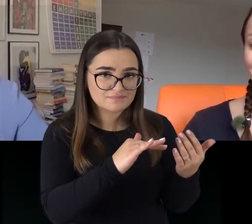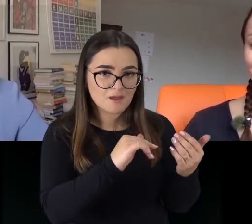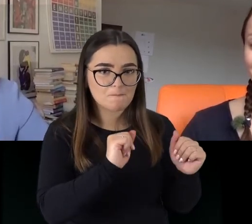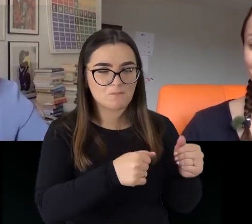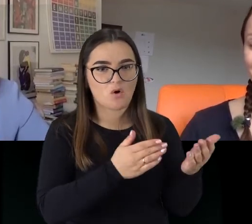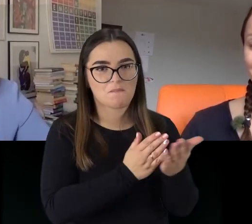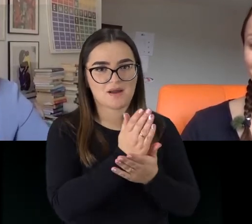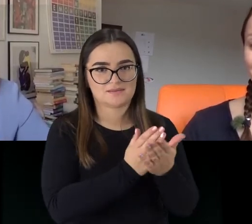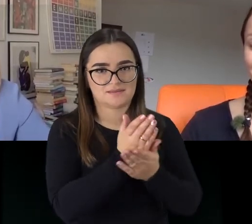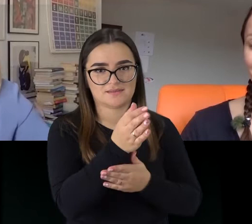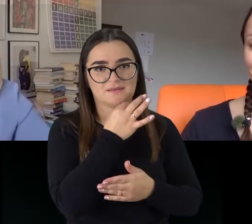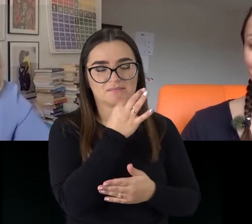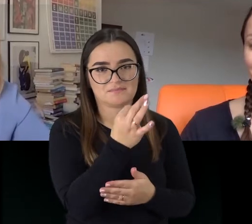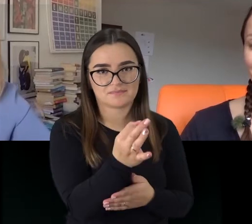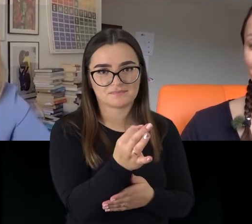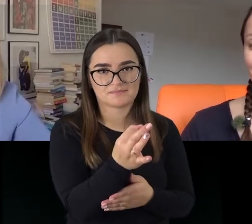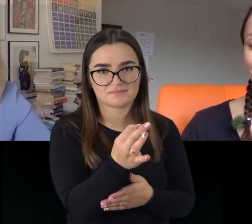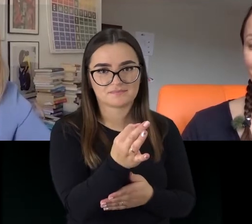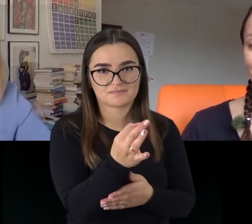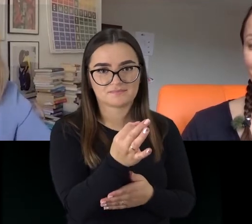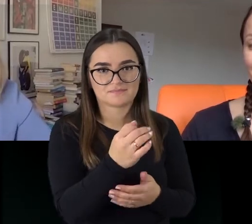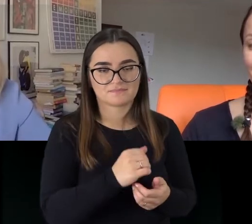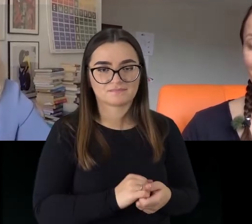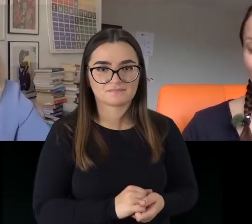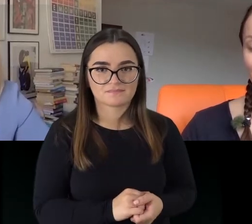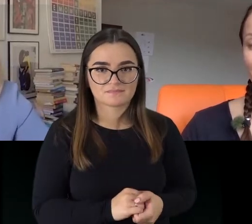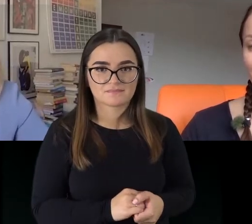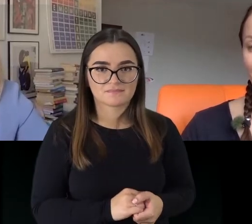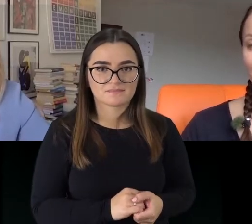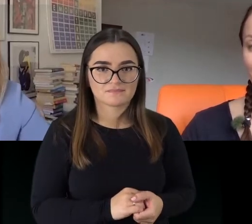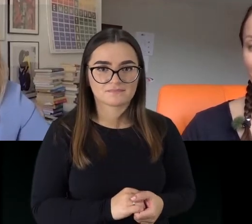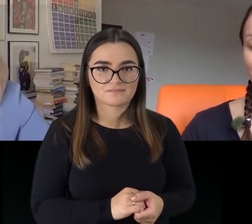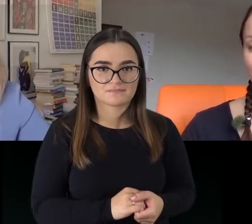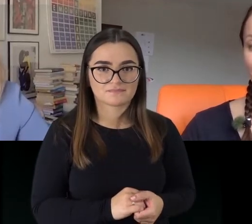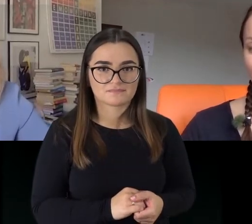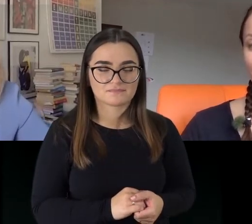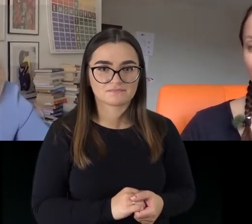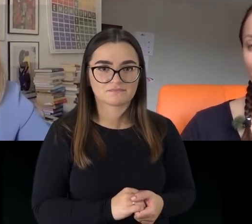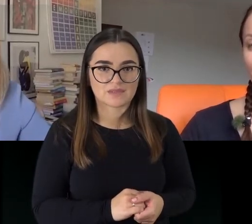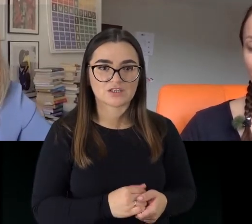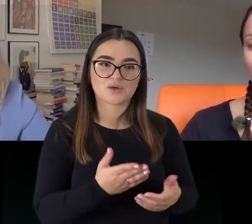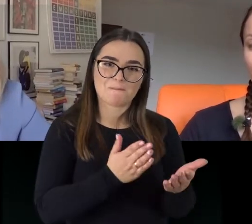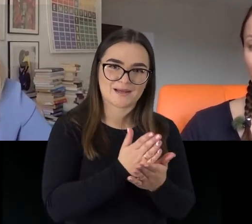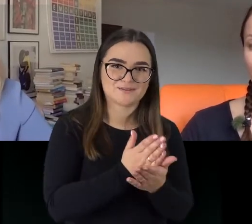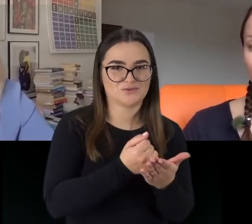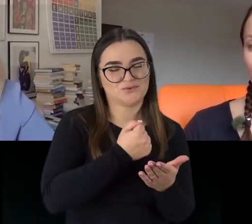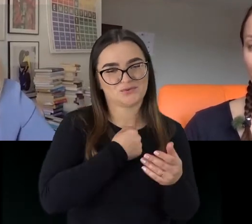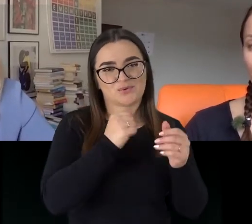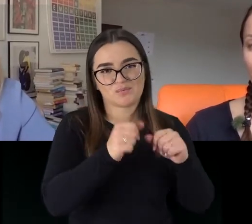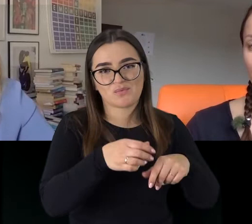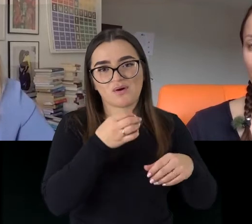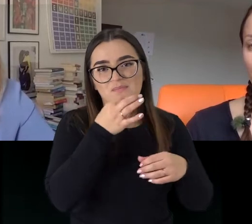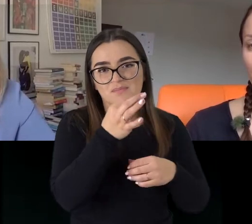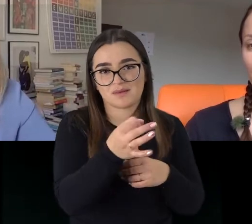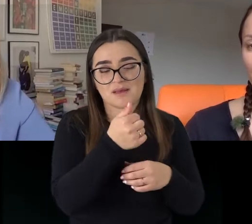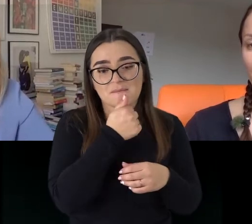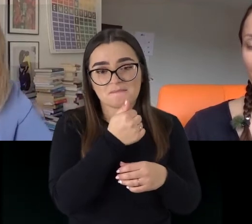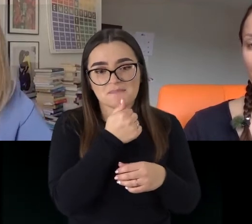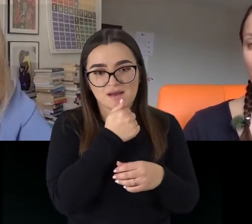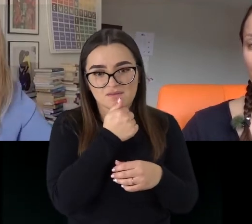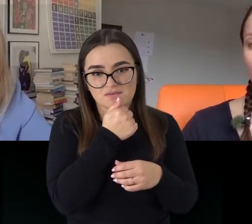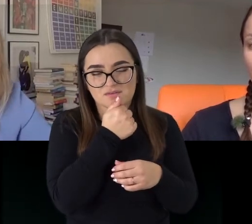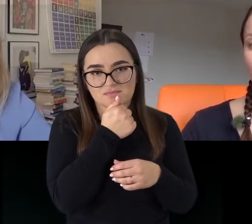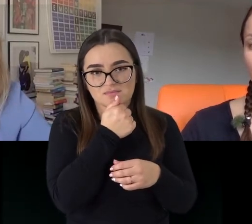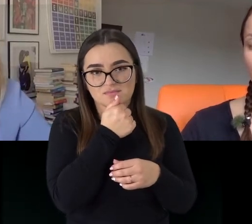nuo alkoholio. Ir dėl to, nu, žinau, kaip tai veikia, ar ne, tai kalbu ir ne tik iš raštų, bet ir iš patirties. Tai štai, tarkim, tokie